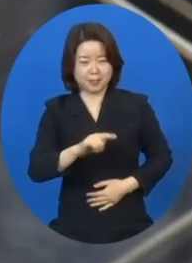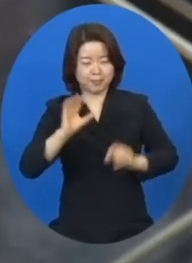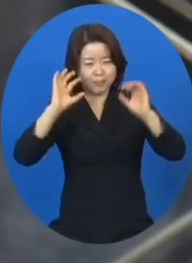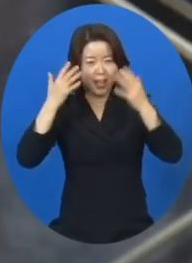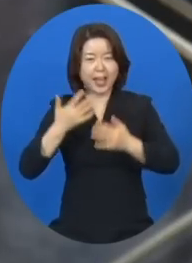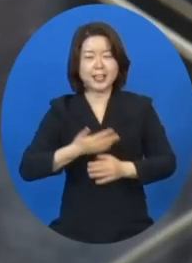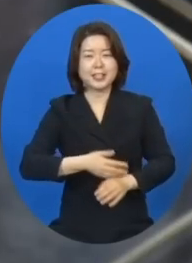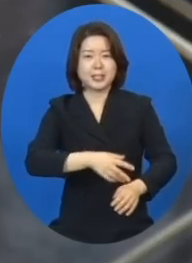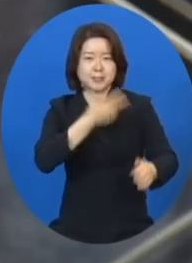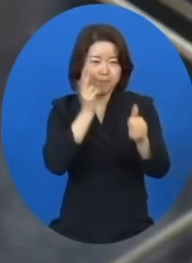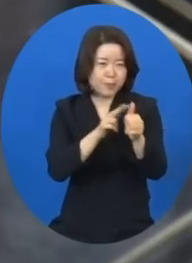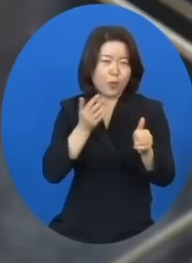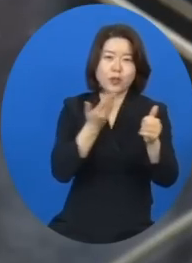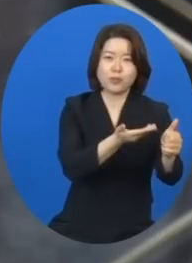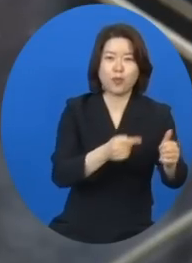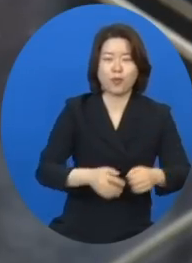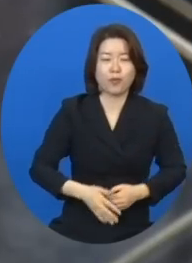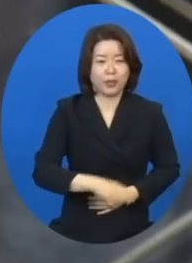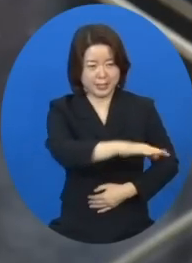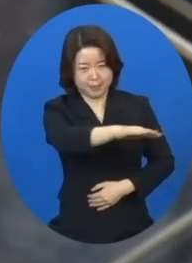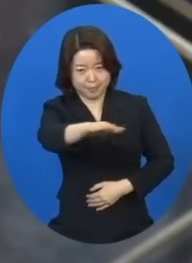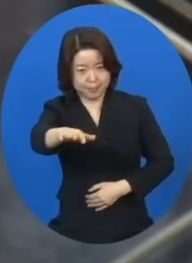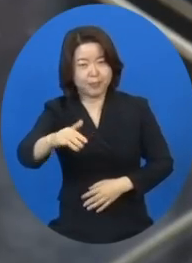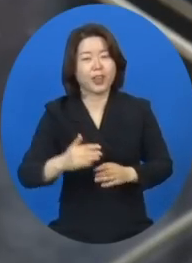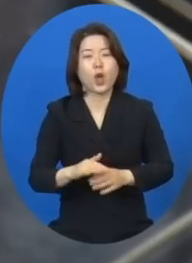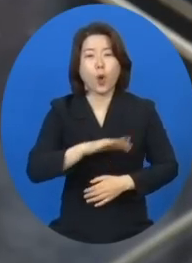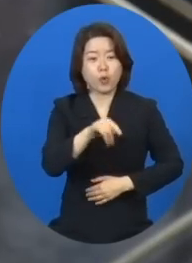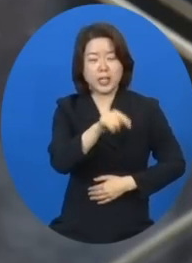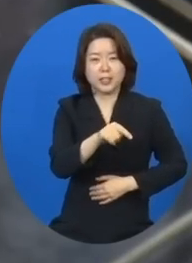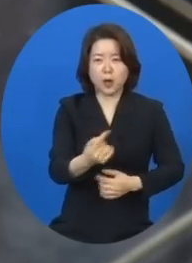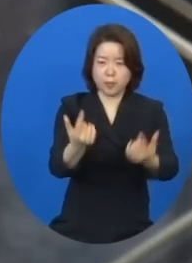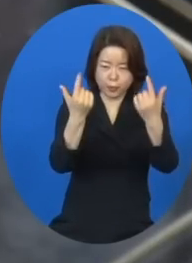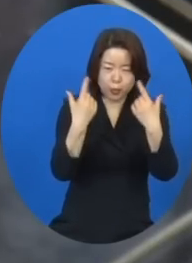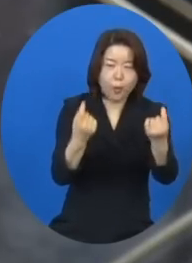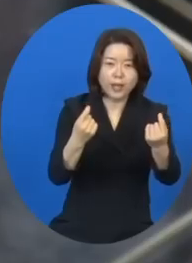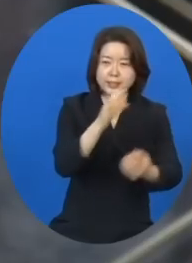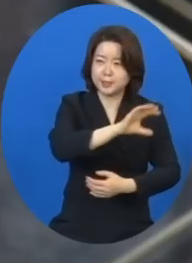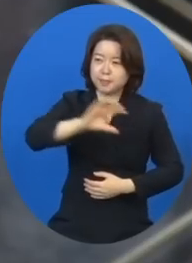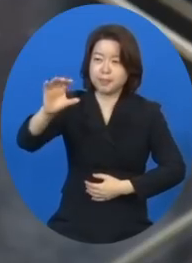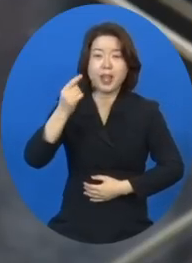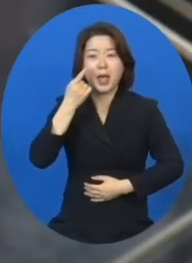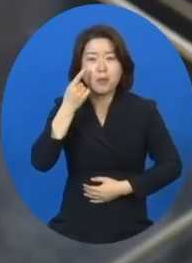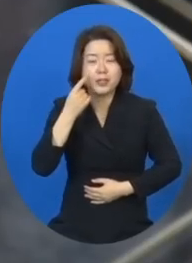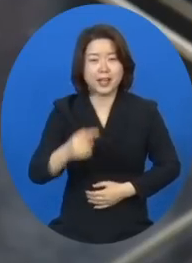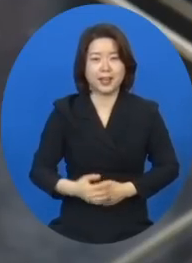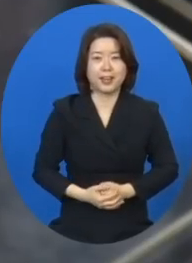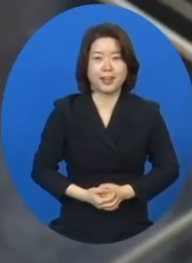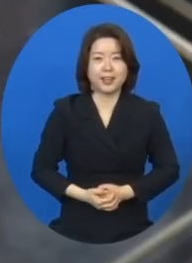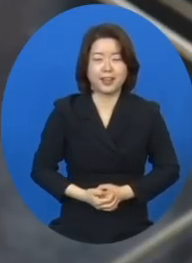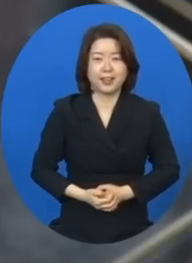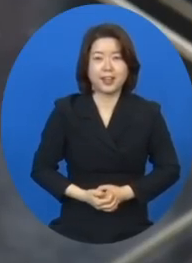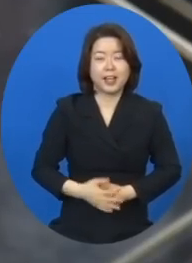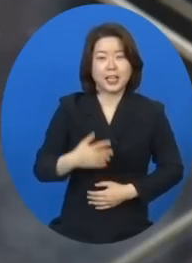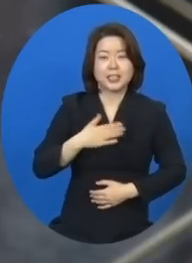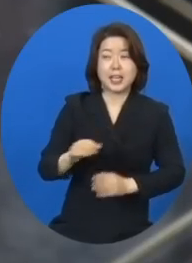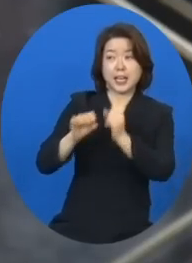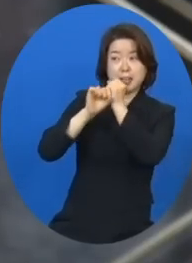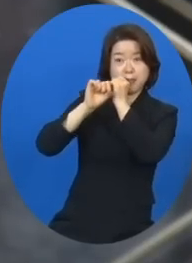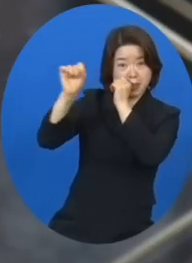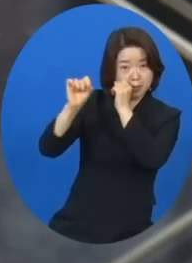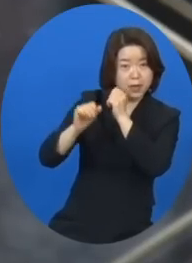도전했습니다. 얘들아, 여러분, 우리 이거 재연해봐요. 한번 해봅시다. 제가 나팔을